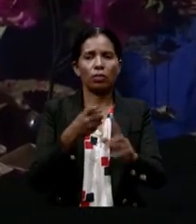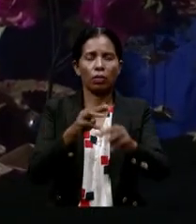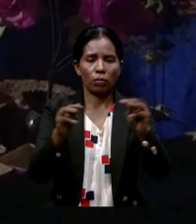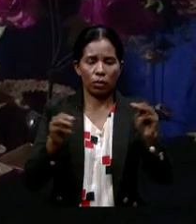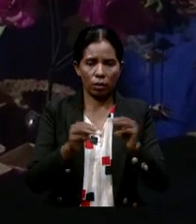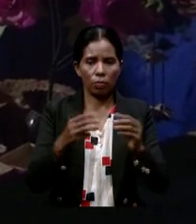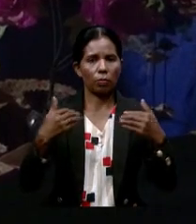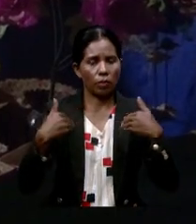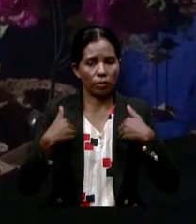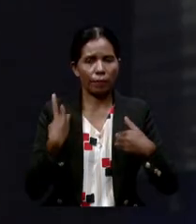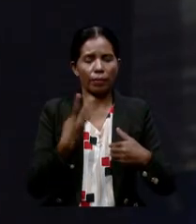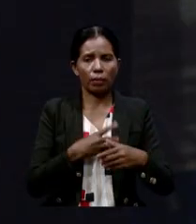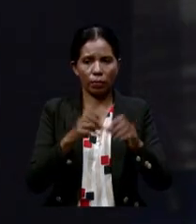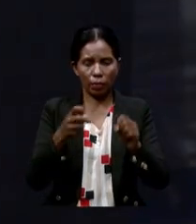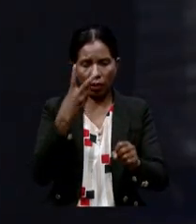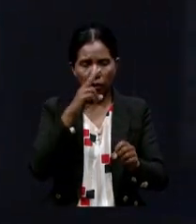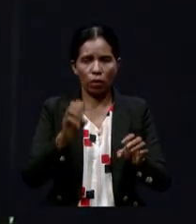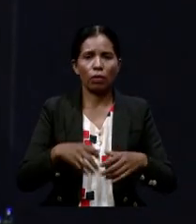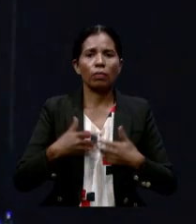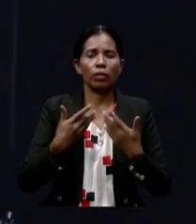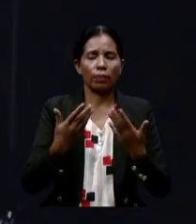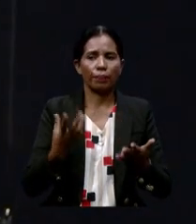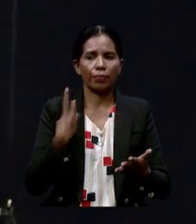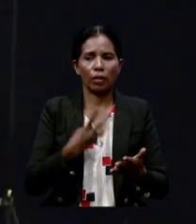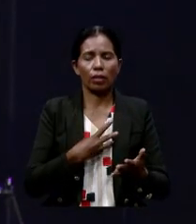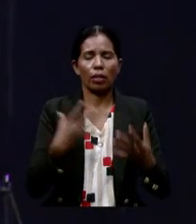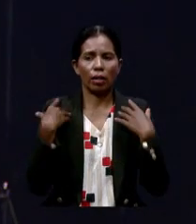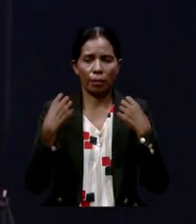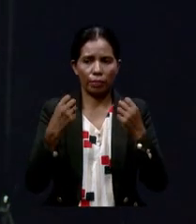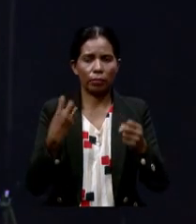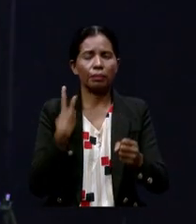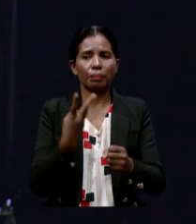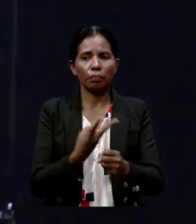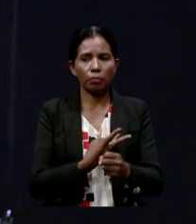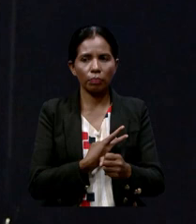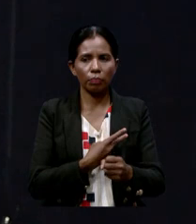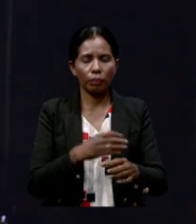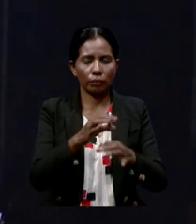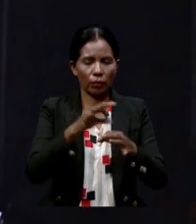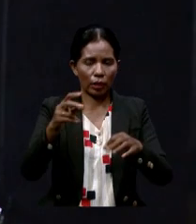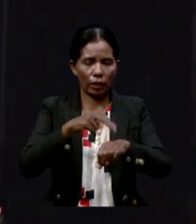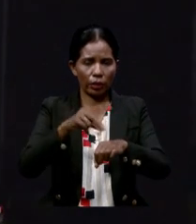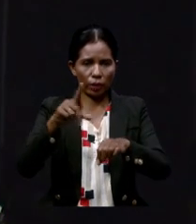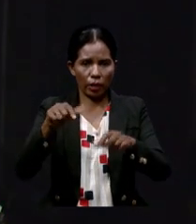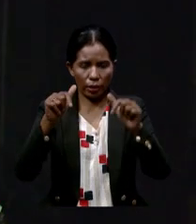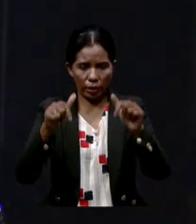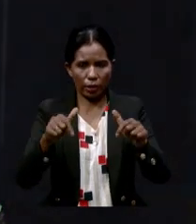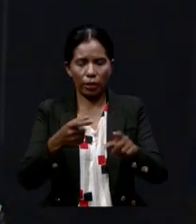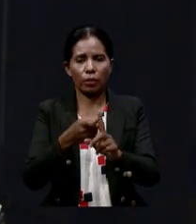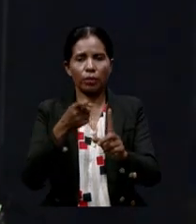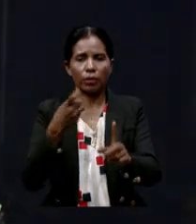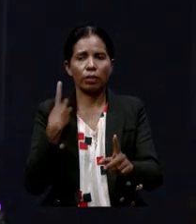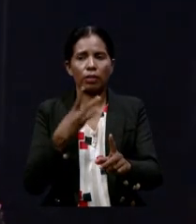iha. Ita mos belhare, o insamaka, ita ha metin, ita ninia espiritu nasionalismo dene, lihusi,